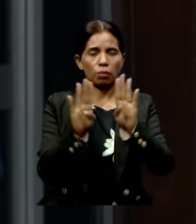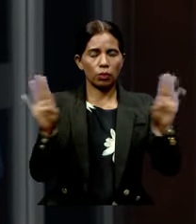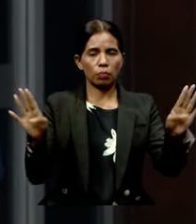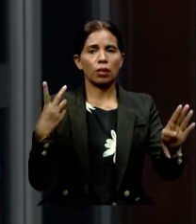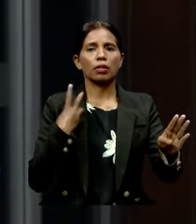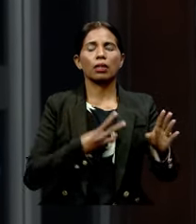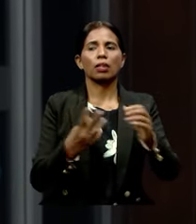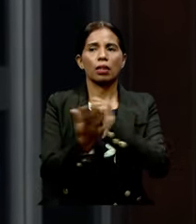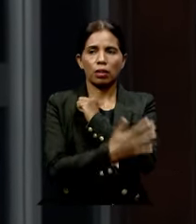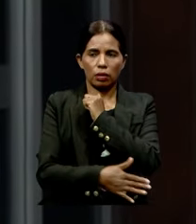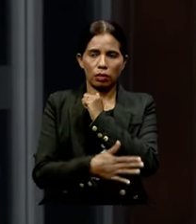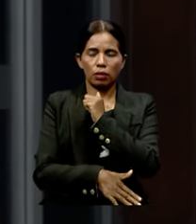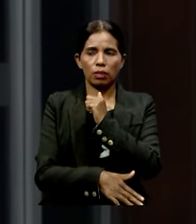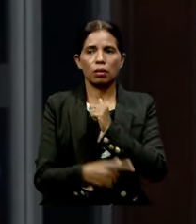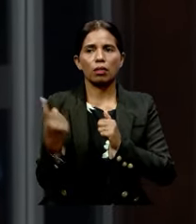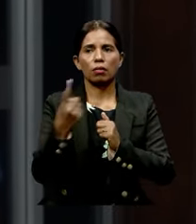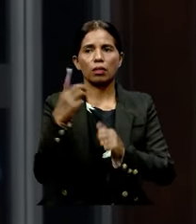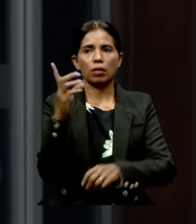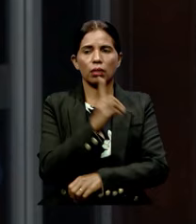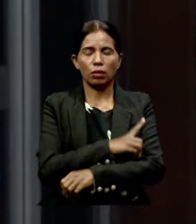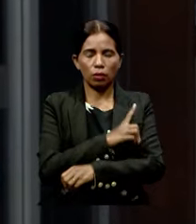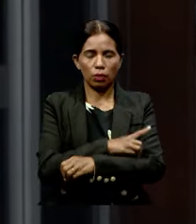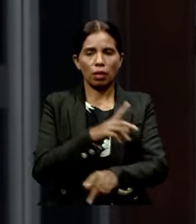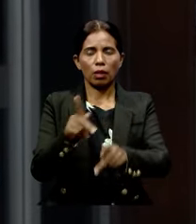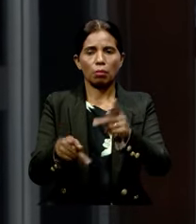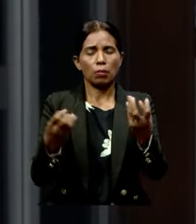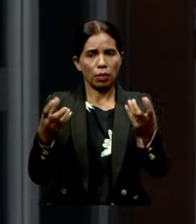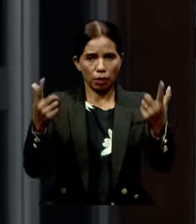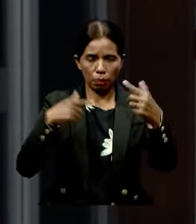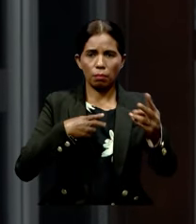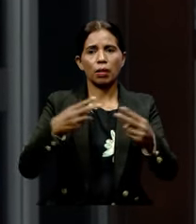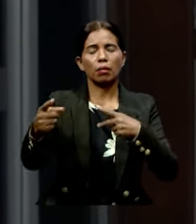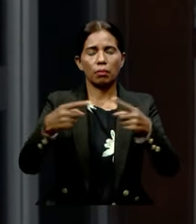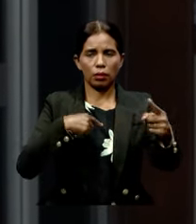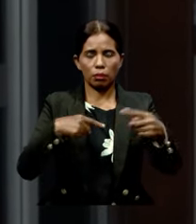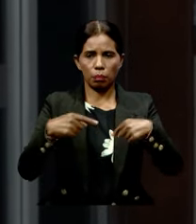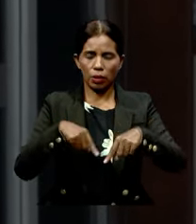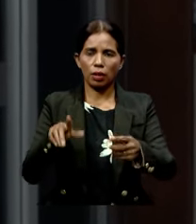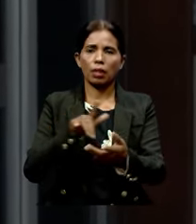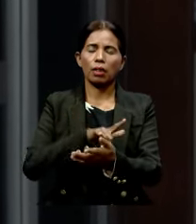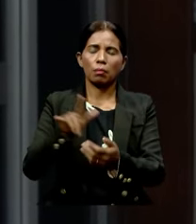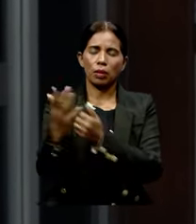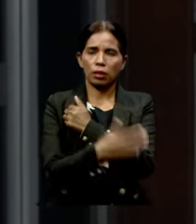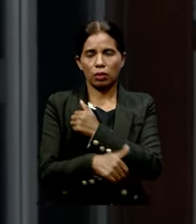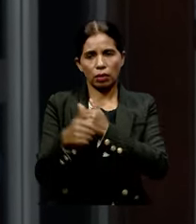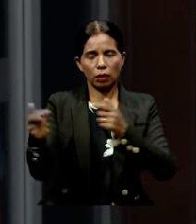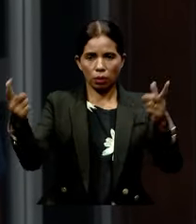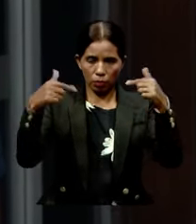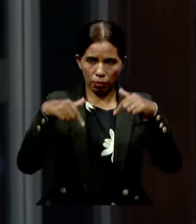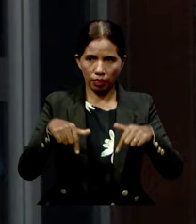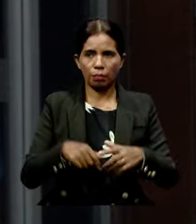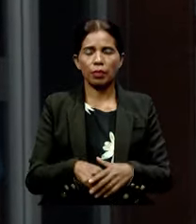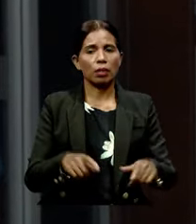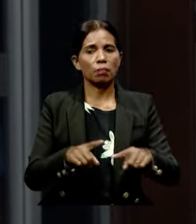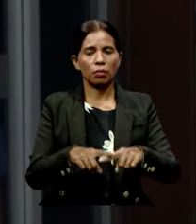i sempre lorong ini movimento e mata masai atau ba liur no tama usi liur melarang